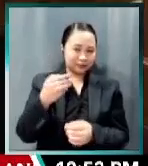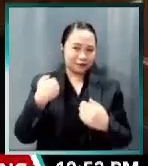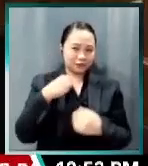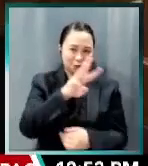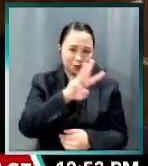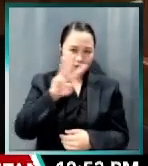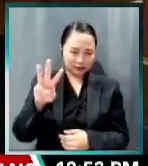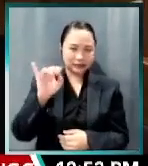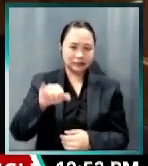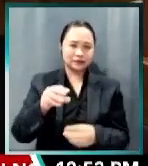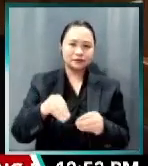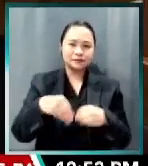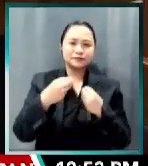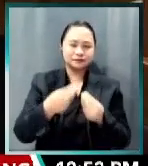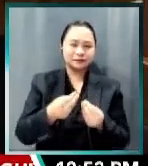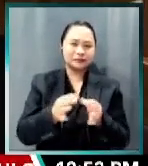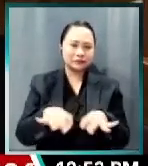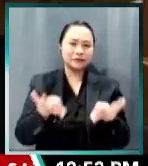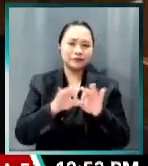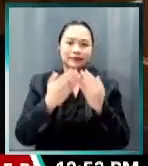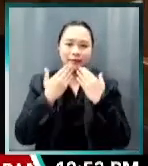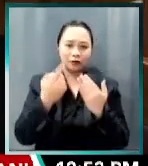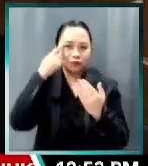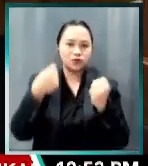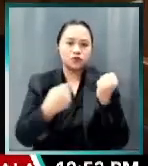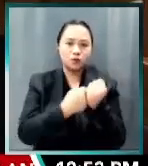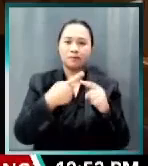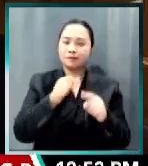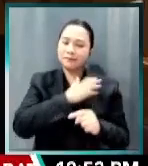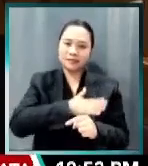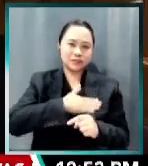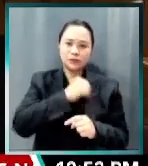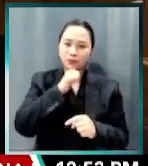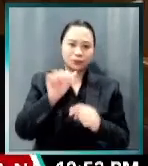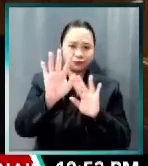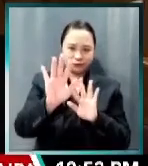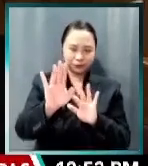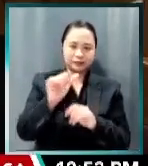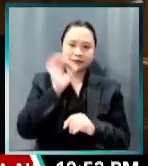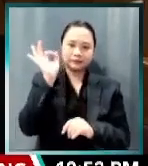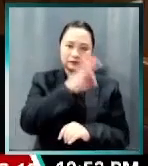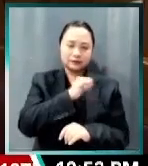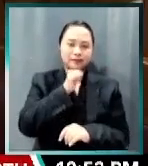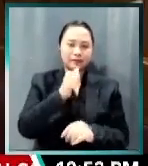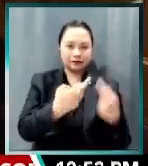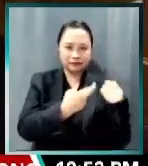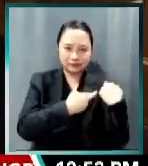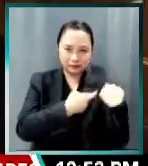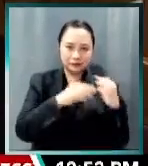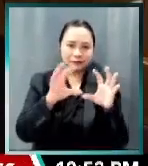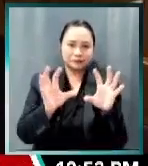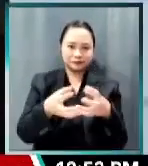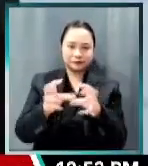ang natatanggap na suporta pero baliwala raw ito kung gagamitin ang kanyang pangalan ng mga irresponsibleng tao o grupo. Paalala niya